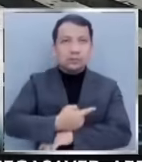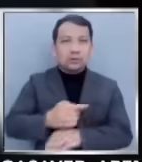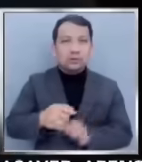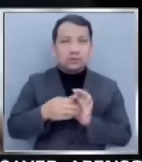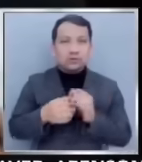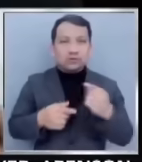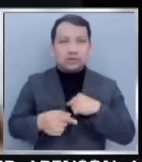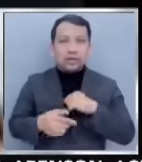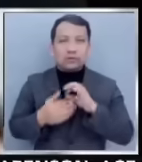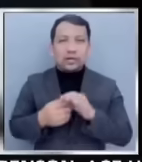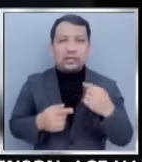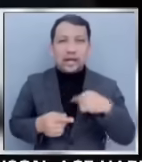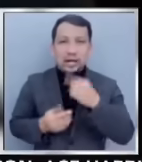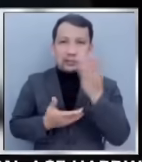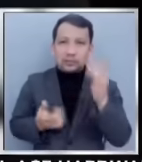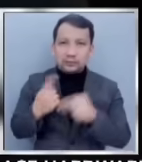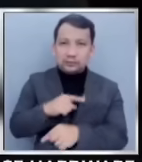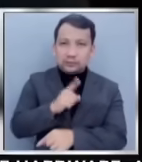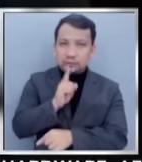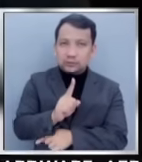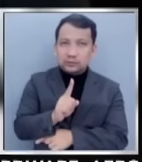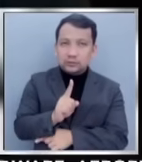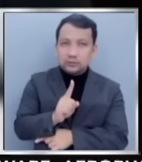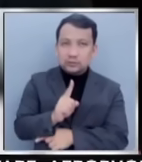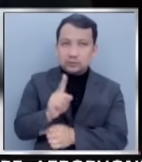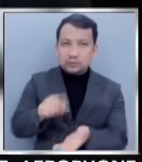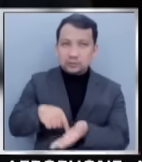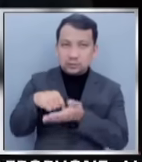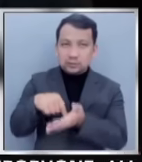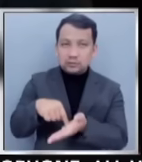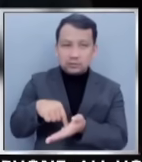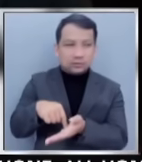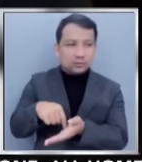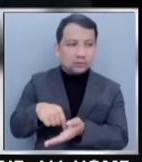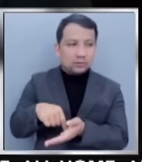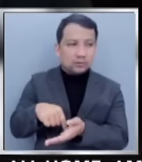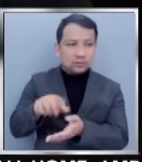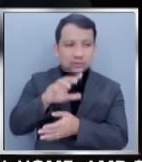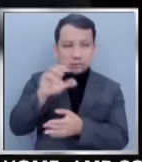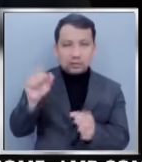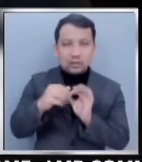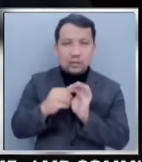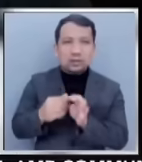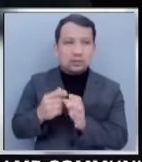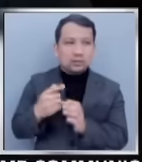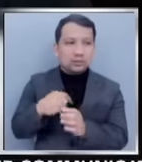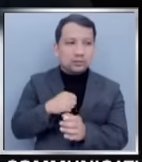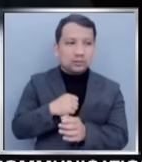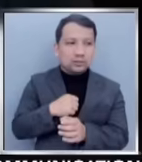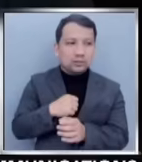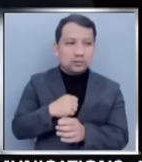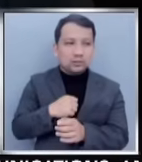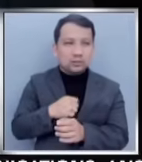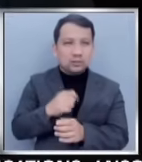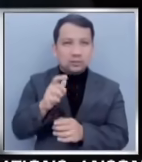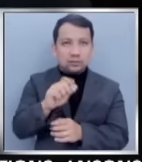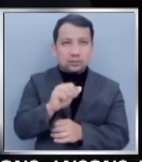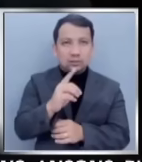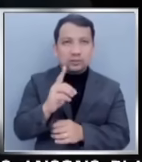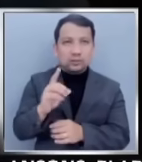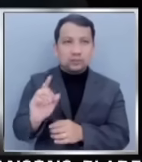sa latest na modeling na ginawa namin, with the help of our consultants from ADB,